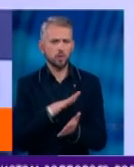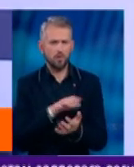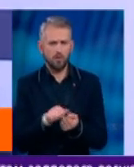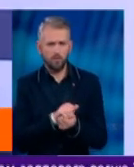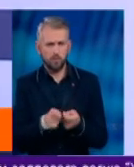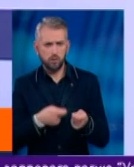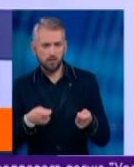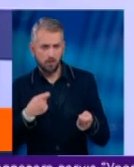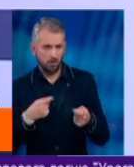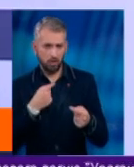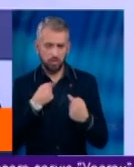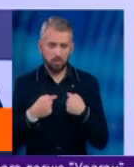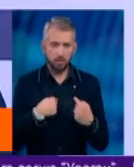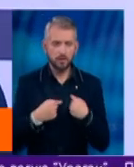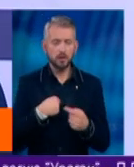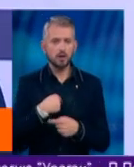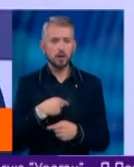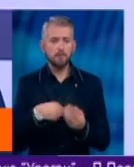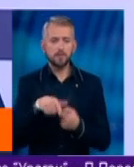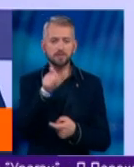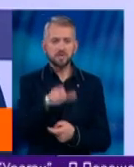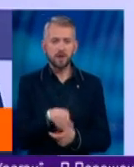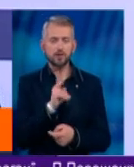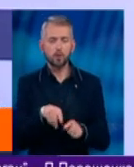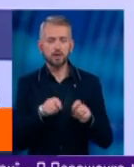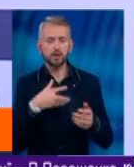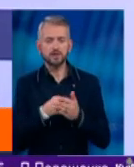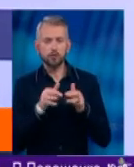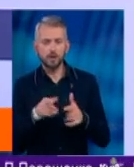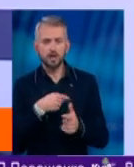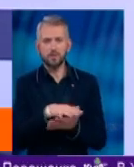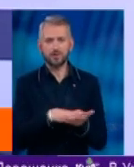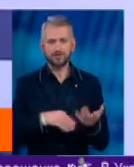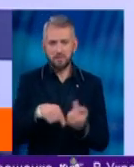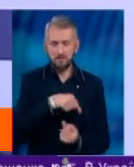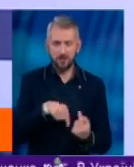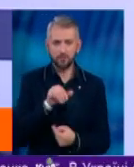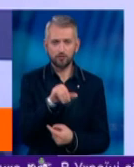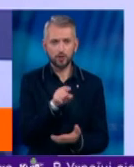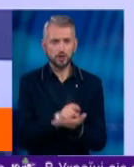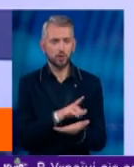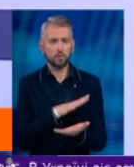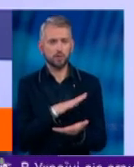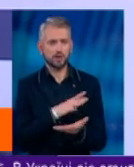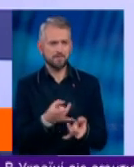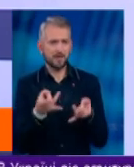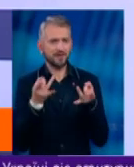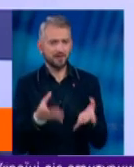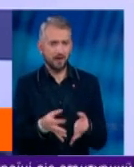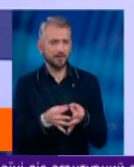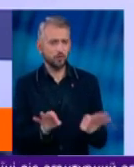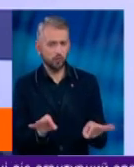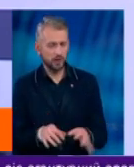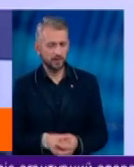бюрократичним процесом. Тобто, предприниматель, той, який відкриває своє діло, або продовжує своє діло, у нього повинна бути простота і